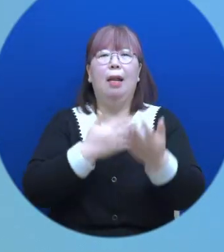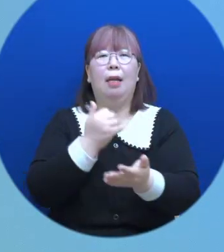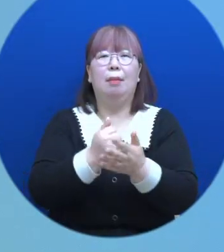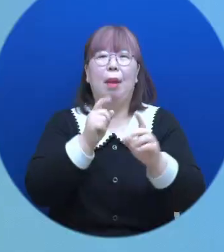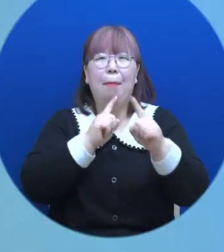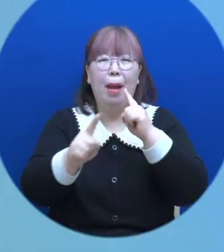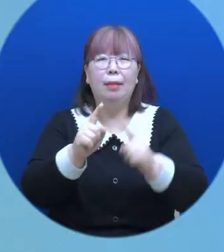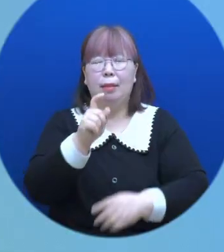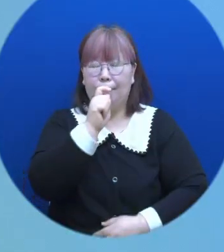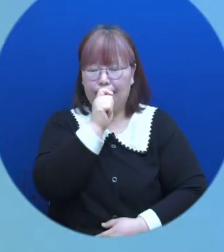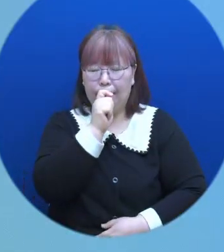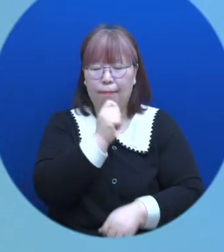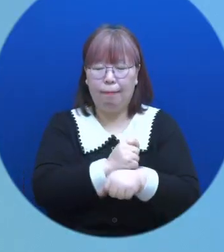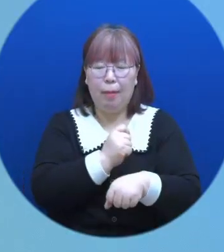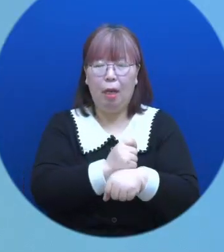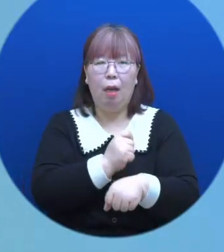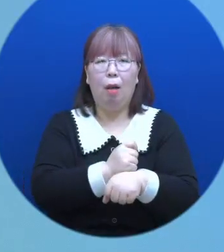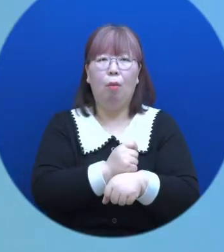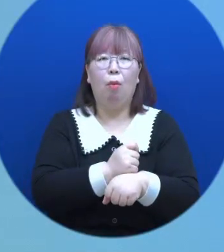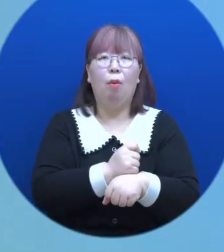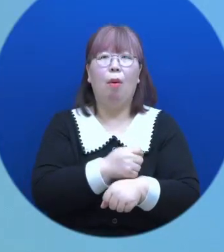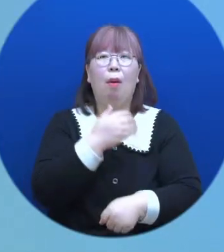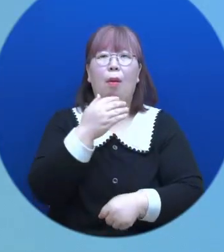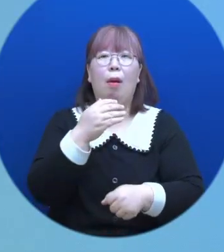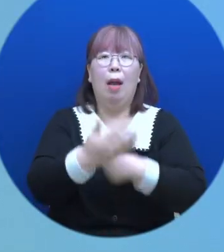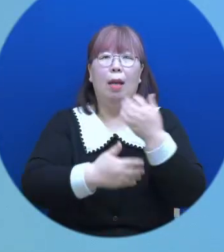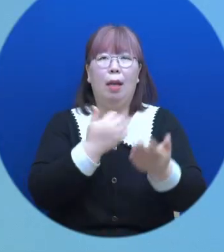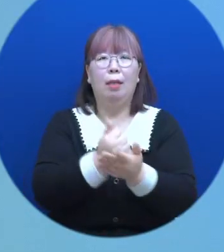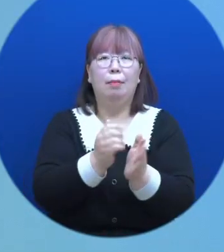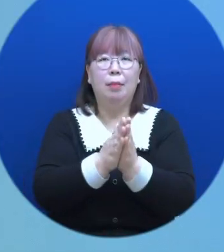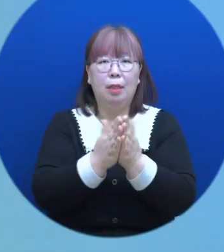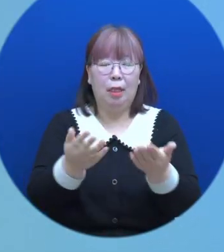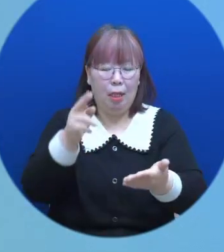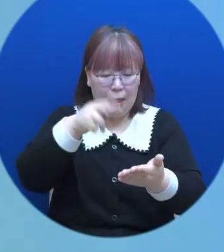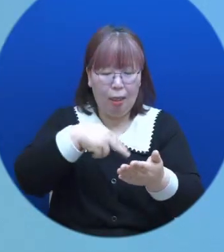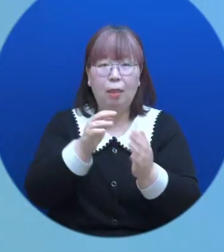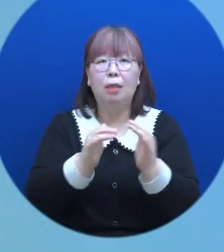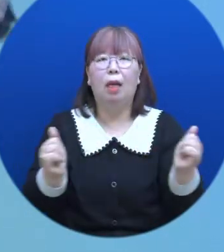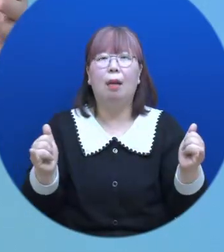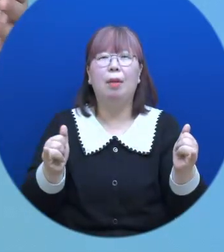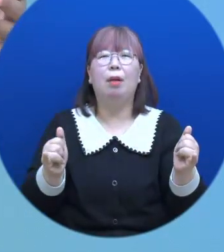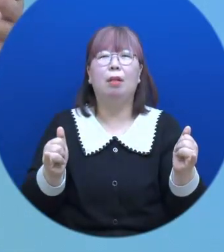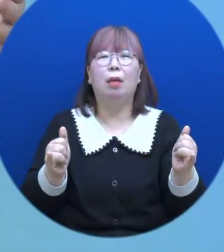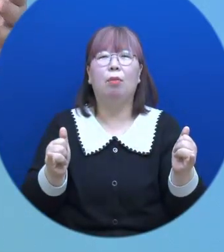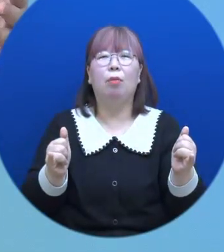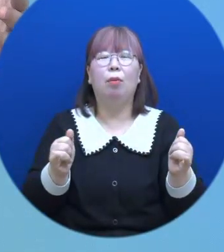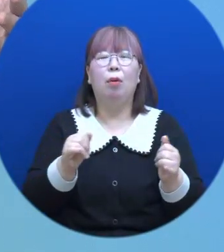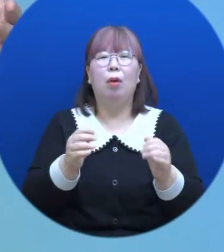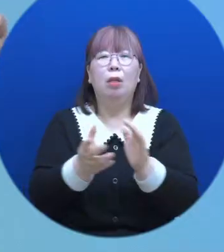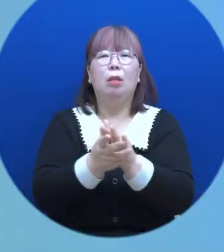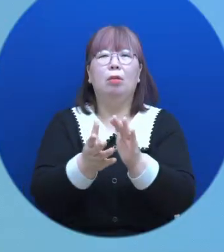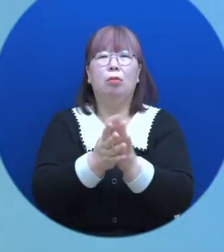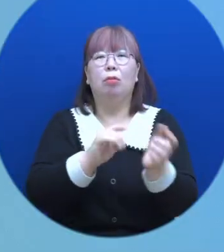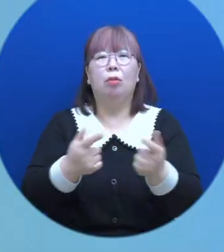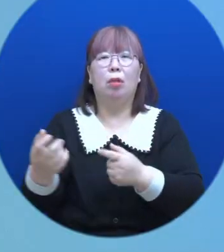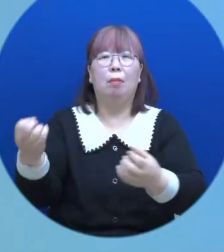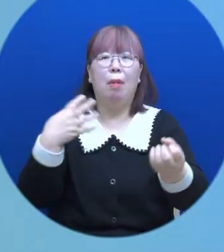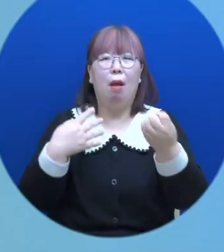묵상하고 성경을 읽는 그런 사람이었습니다. 라는 제보를 정보당국에